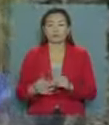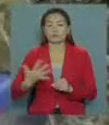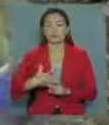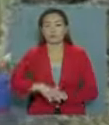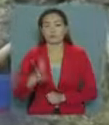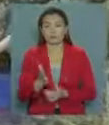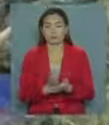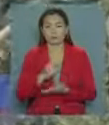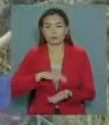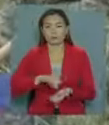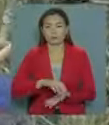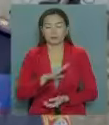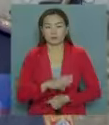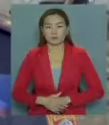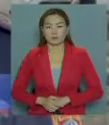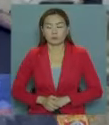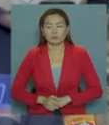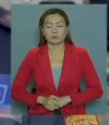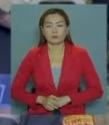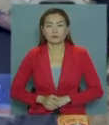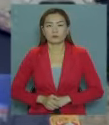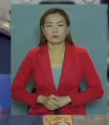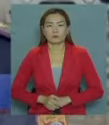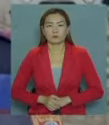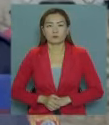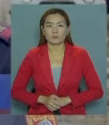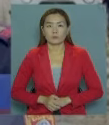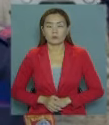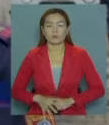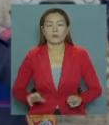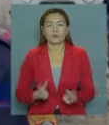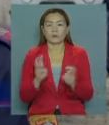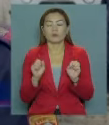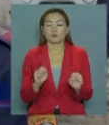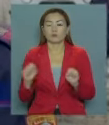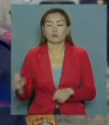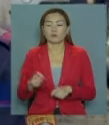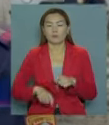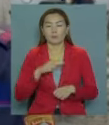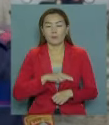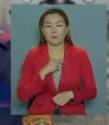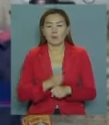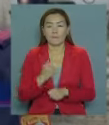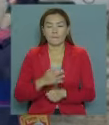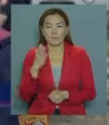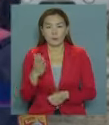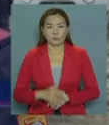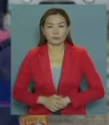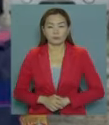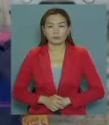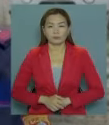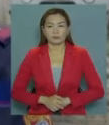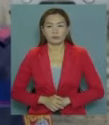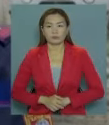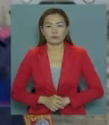жуық қызметкерлер қатысты. Осы резерваттың дала өрттерінің алдын алу уақытында рейдтік жұмыстар жасаймыз. Рейдтік жұмыс